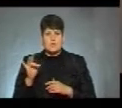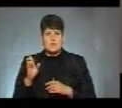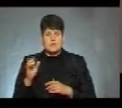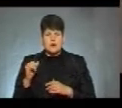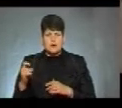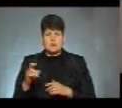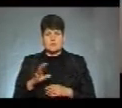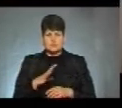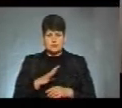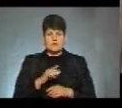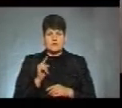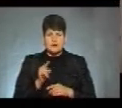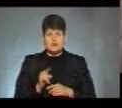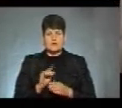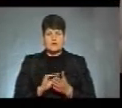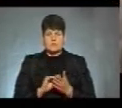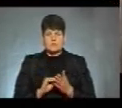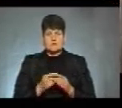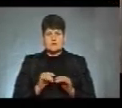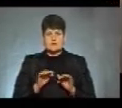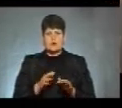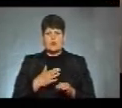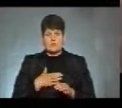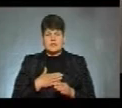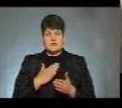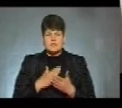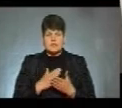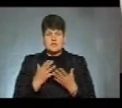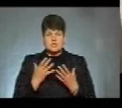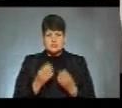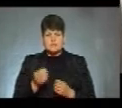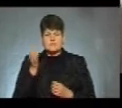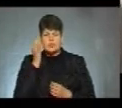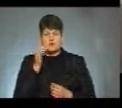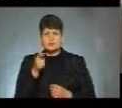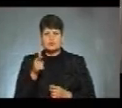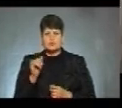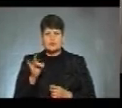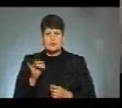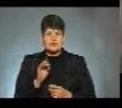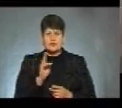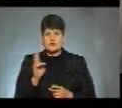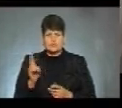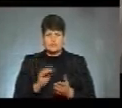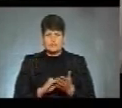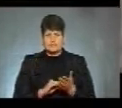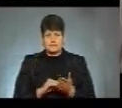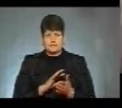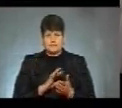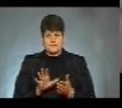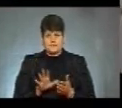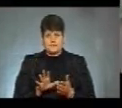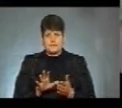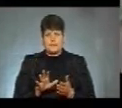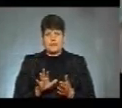деякі правописували це діло, але в мене є ще з Гурбів такі спомини, які ніде ніхто не записував. А